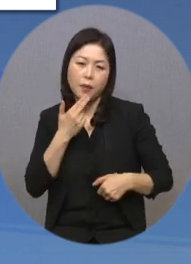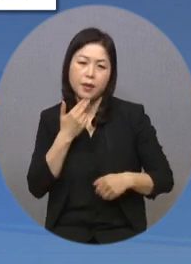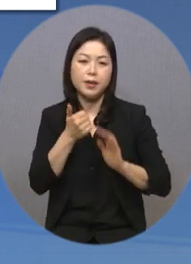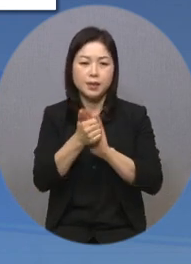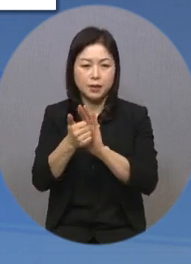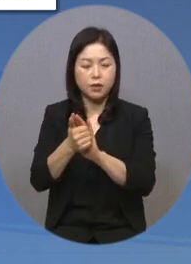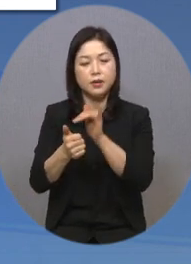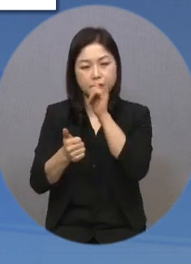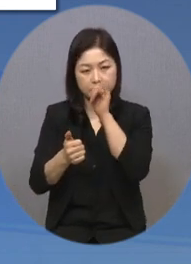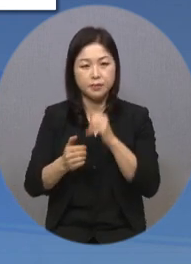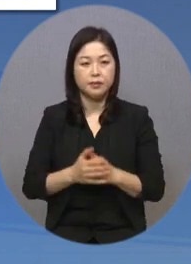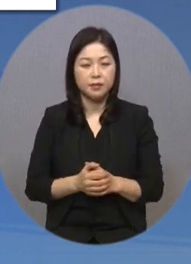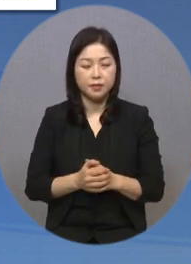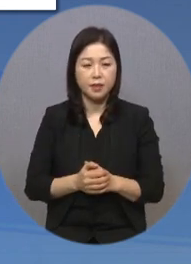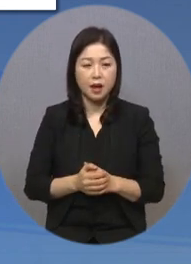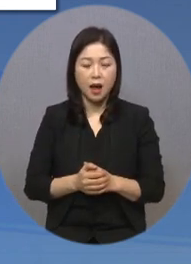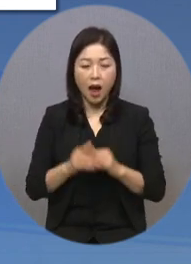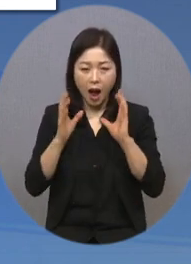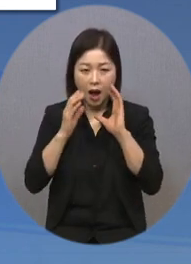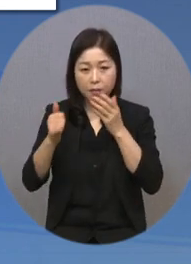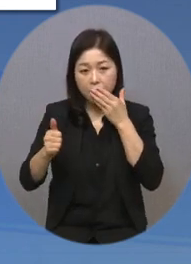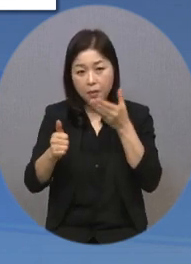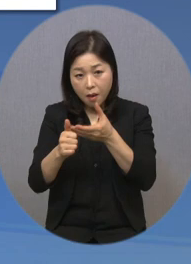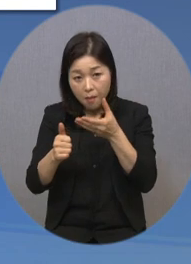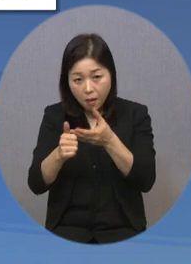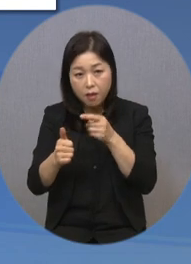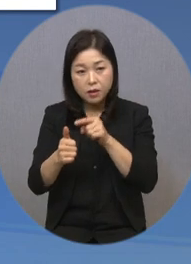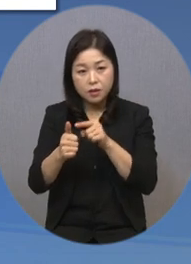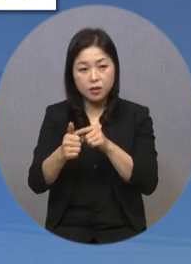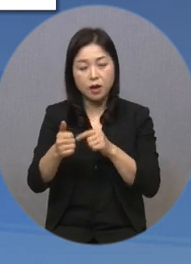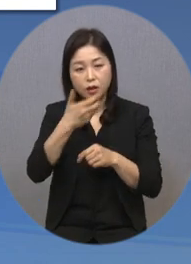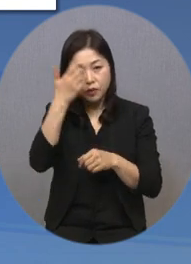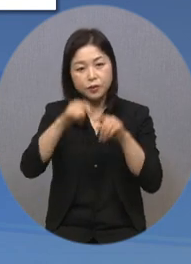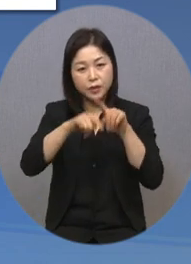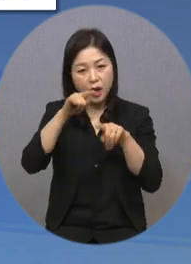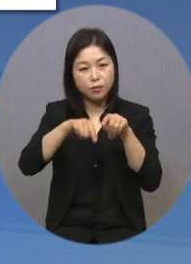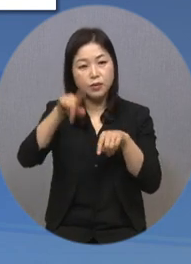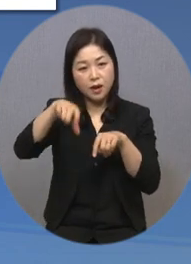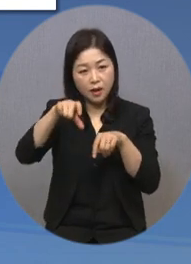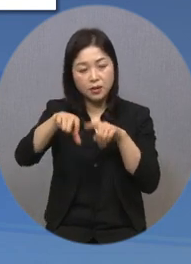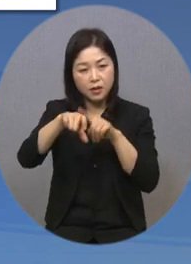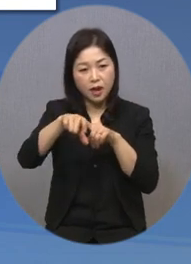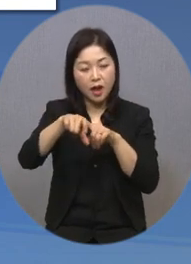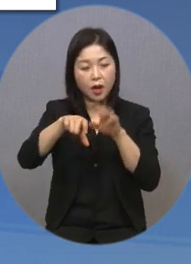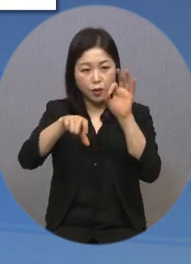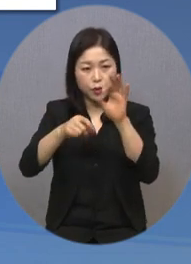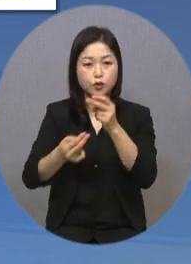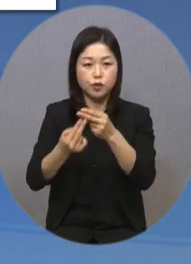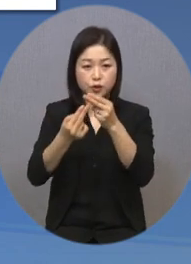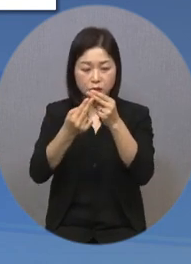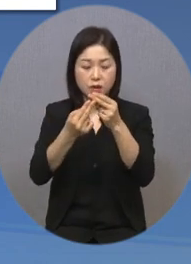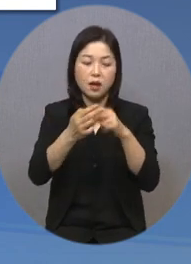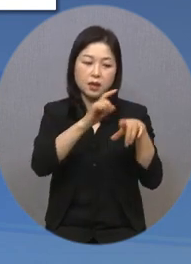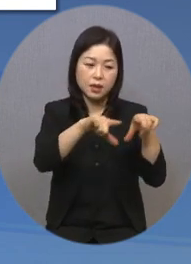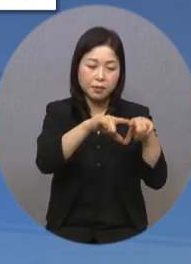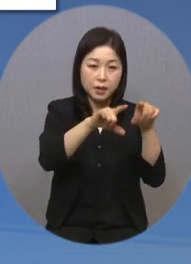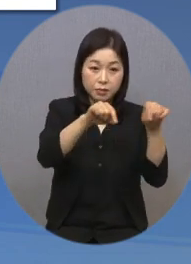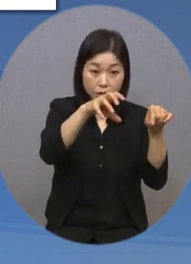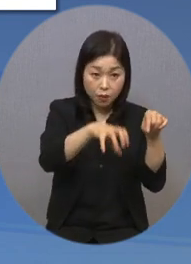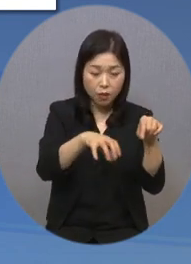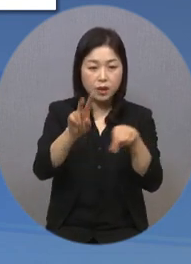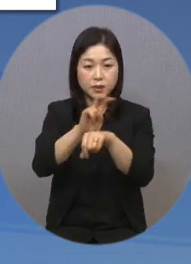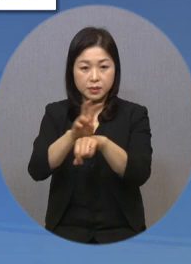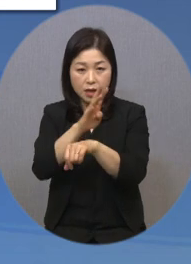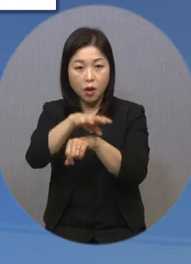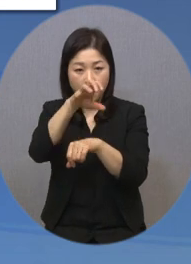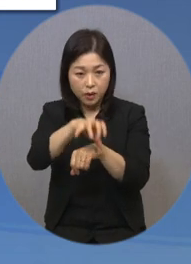시행합니다. 아동급식 대상자에게 지원되는 꿈나무 카드의 금액을 충전해 일반 음식점이나 편의점 등에서